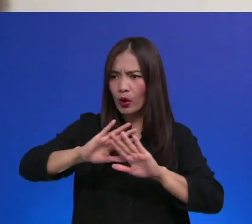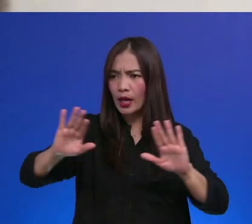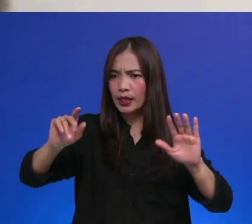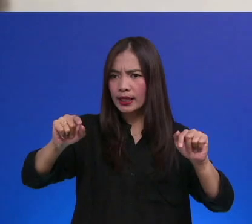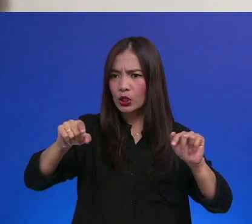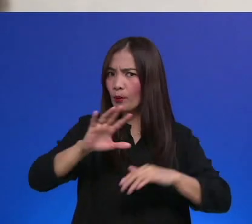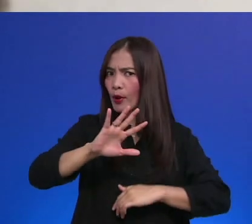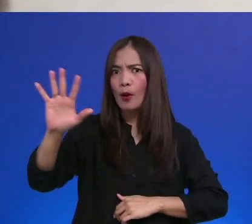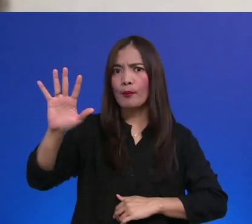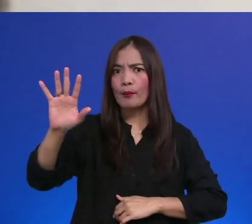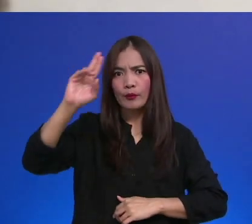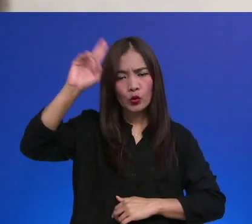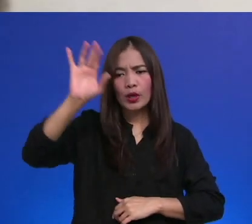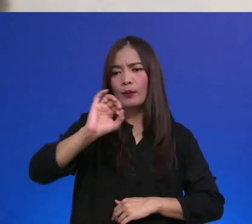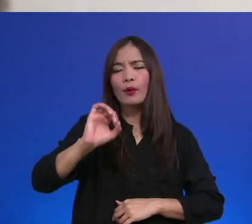belum